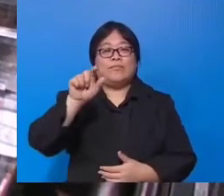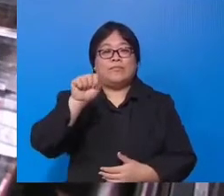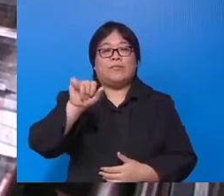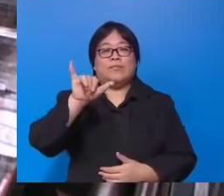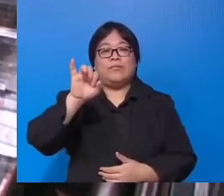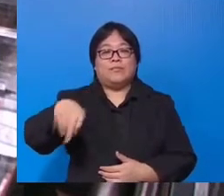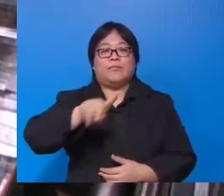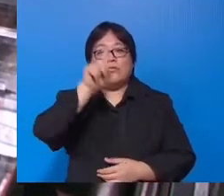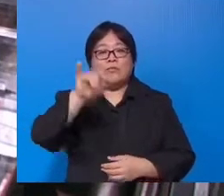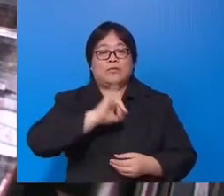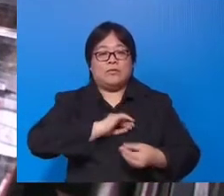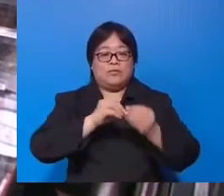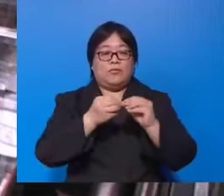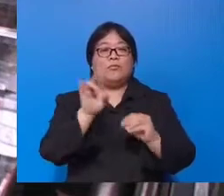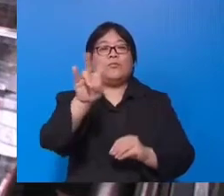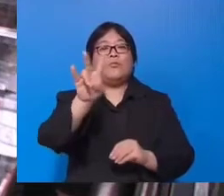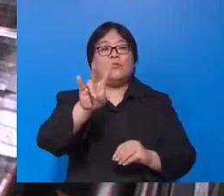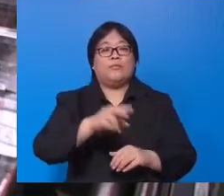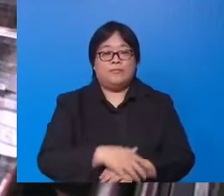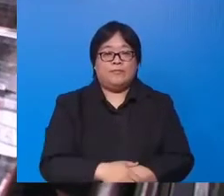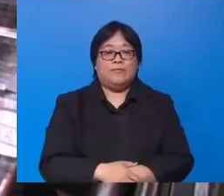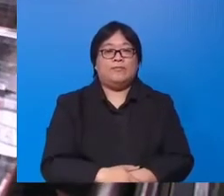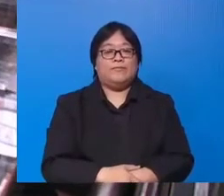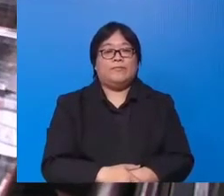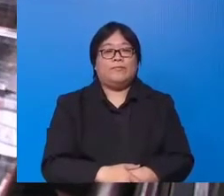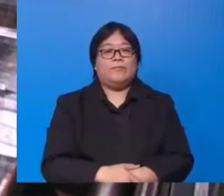Translate dipertua soalnya saya nemu